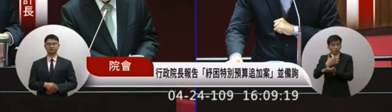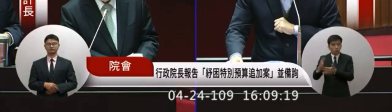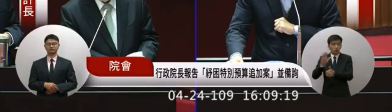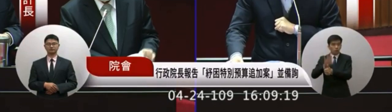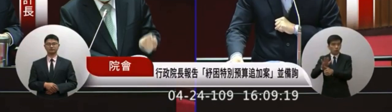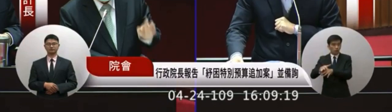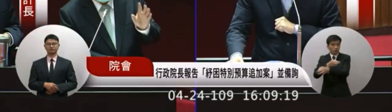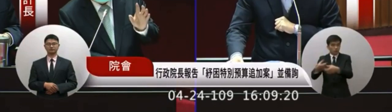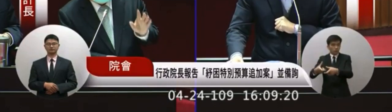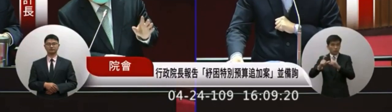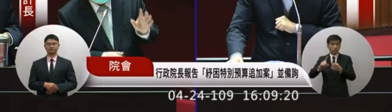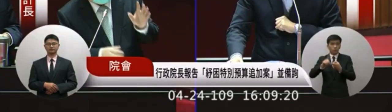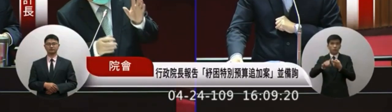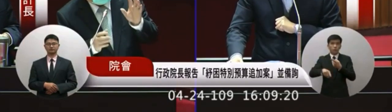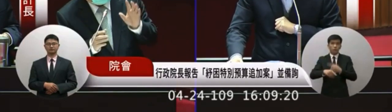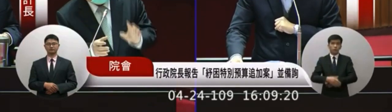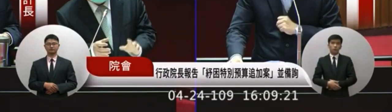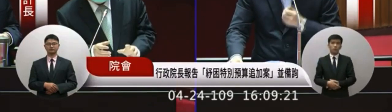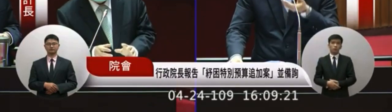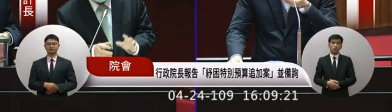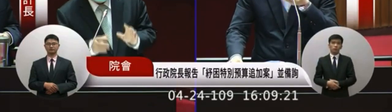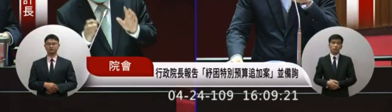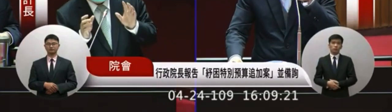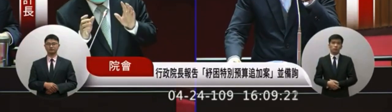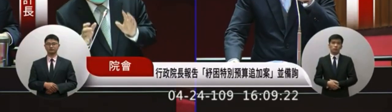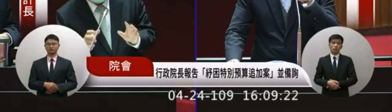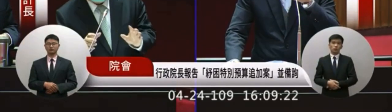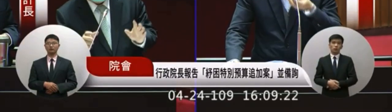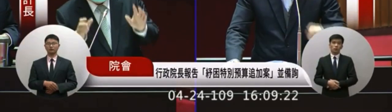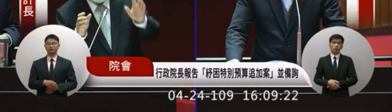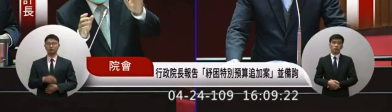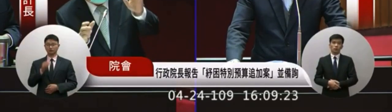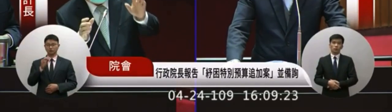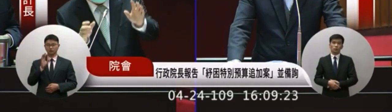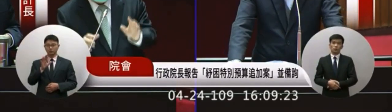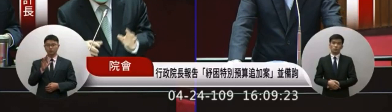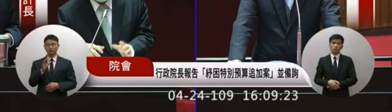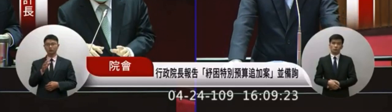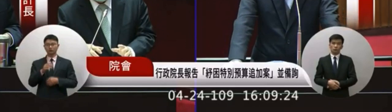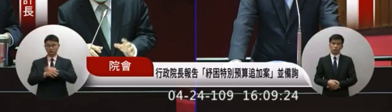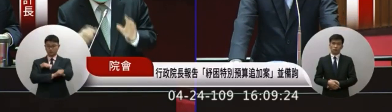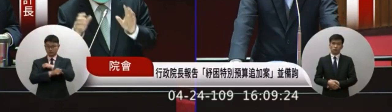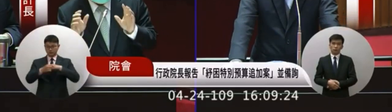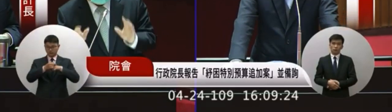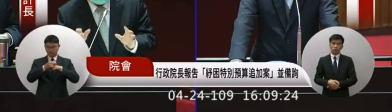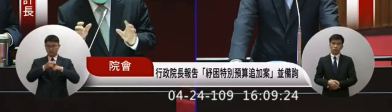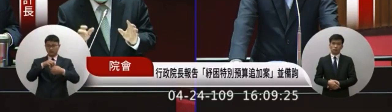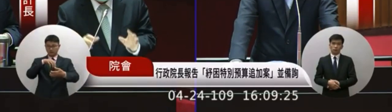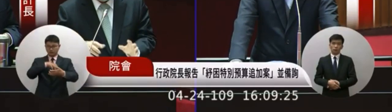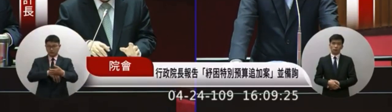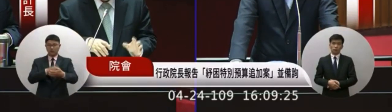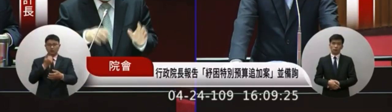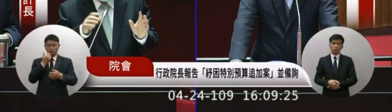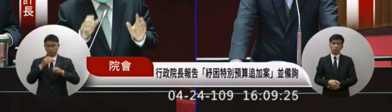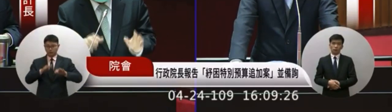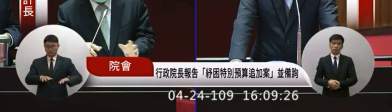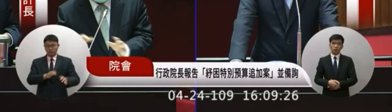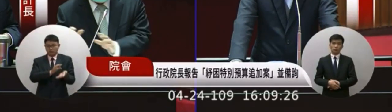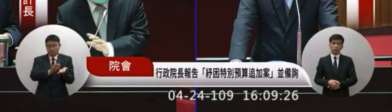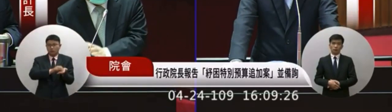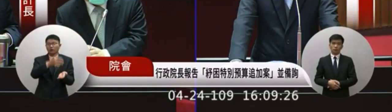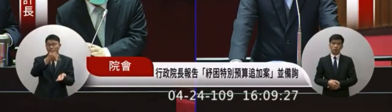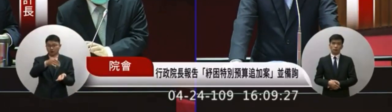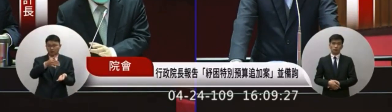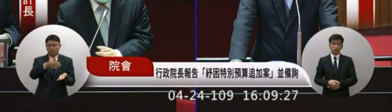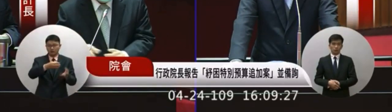用，对不对？ 就是说，有一些到他目前到在基金里面他没有用的钱，那我们